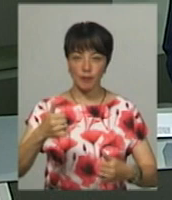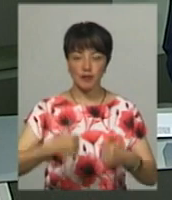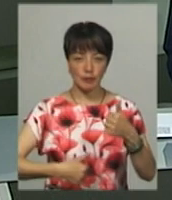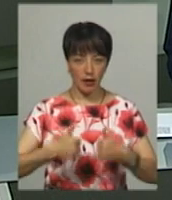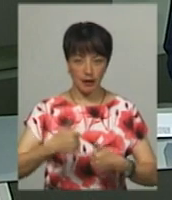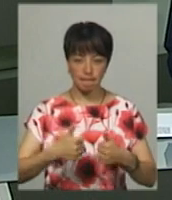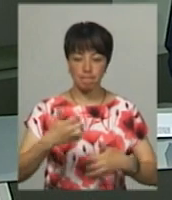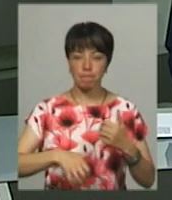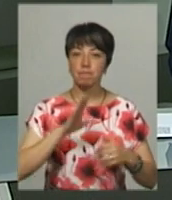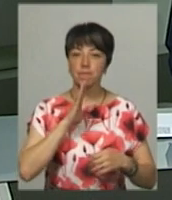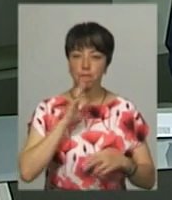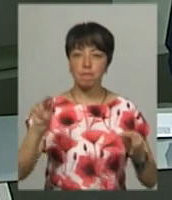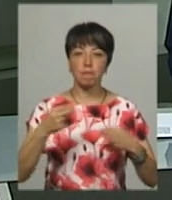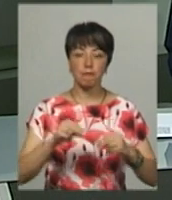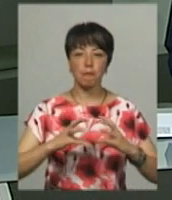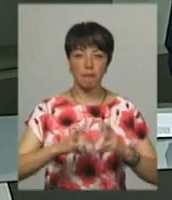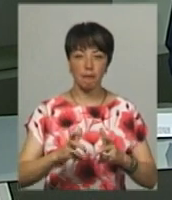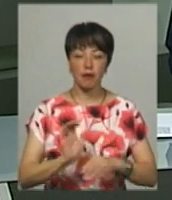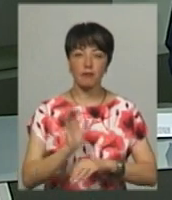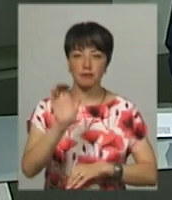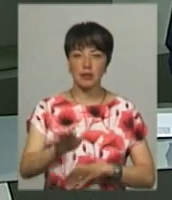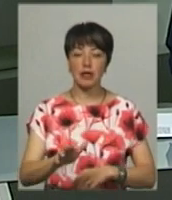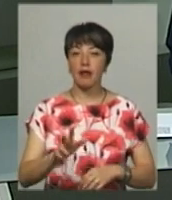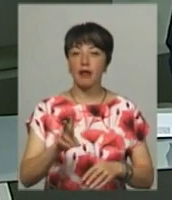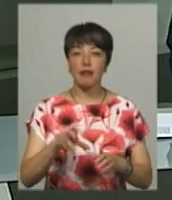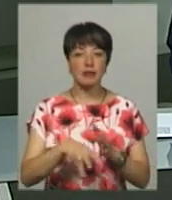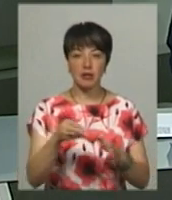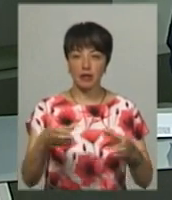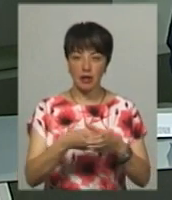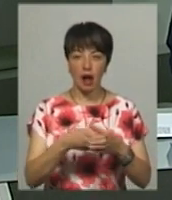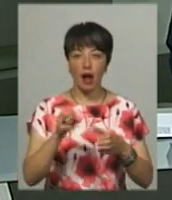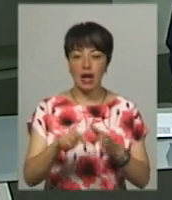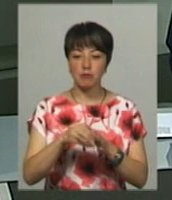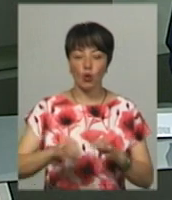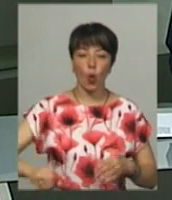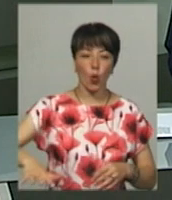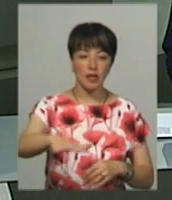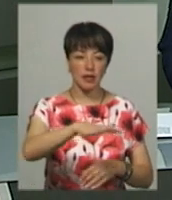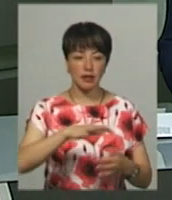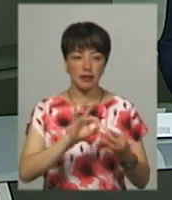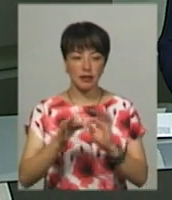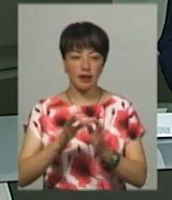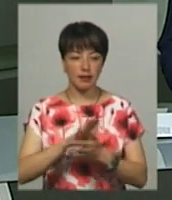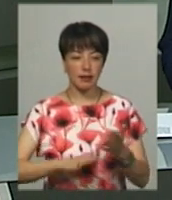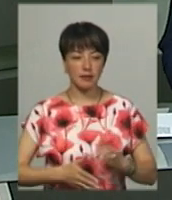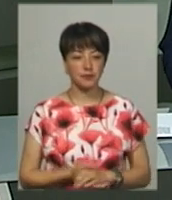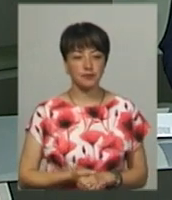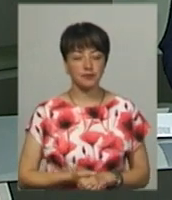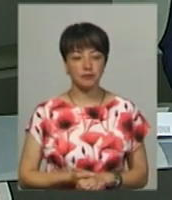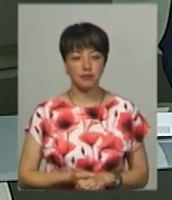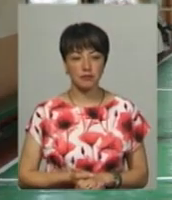змаганнях. Серед жінок на чемпіонат світу будуть представлені не збірні країн, а збірна континентів. Деталі у сюжеті Андрія